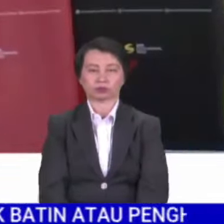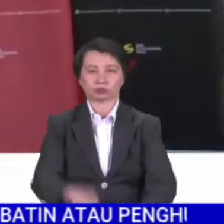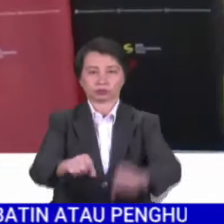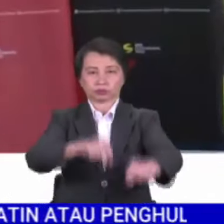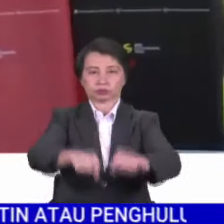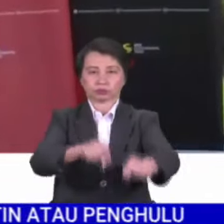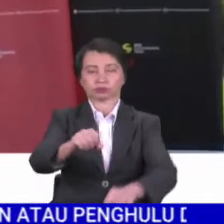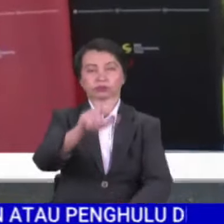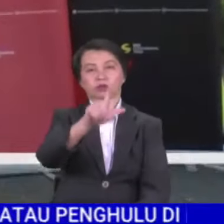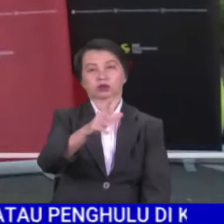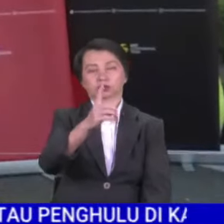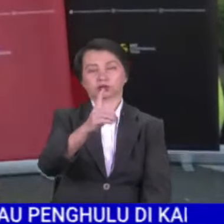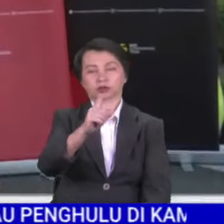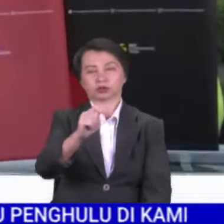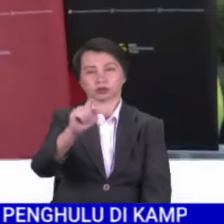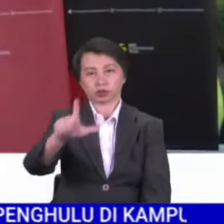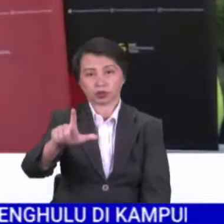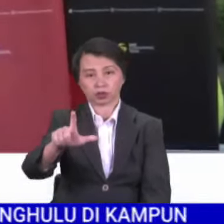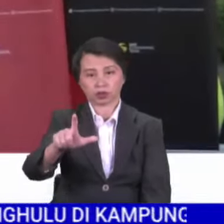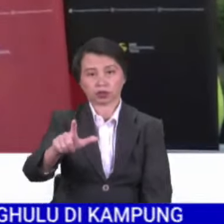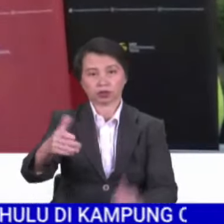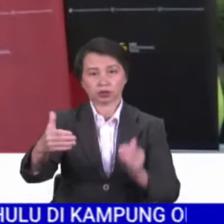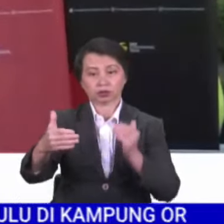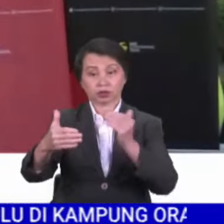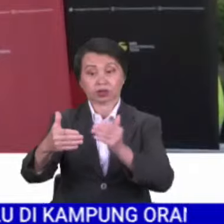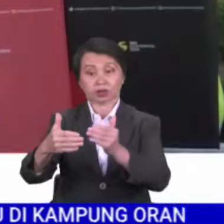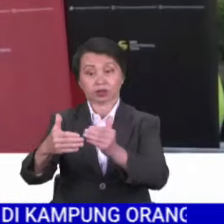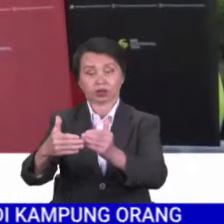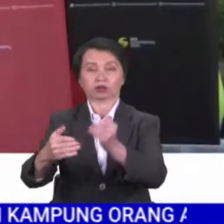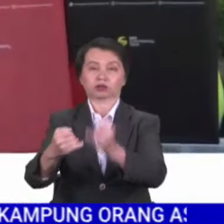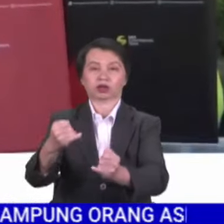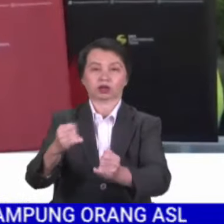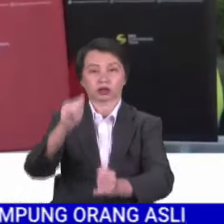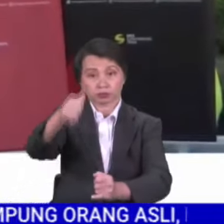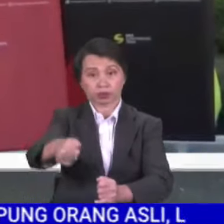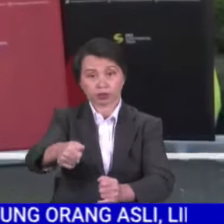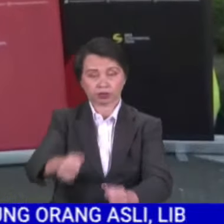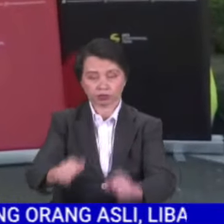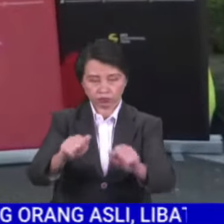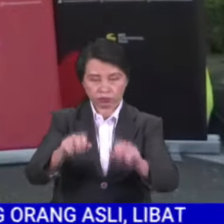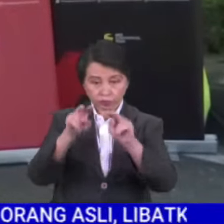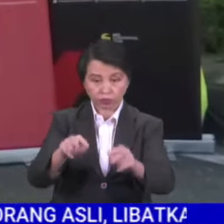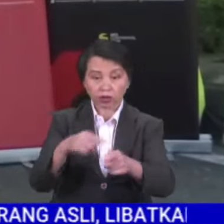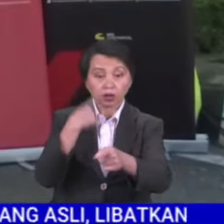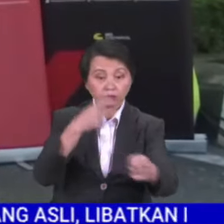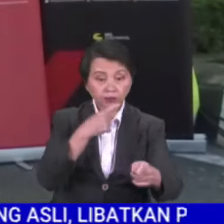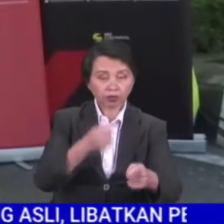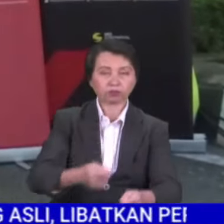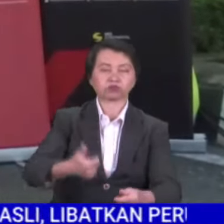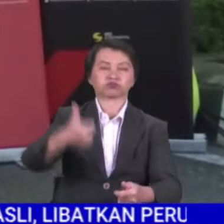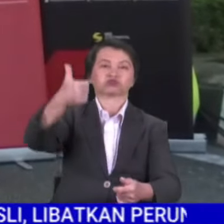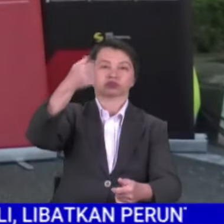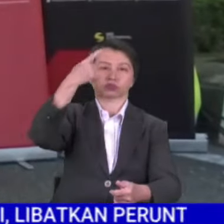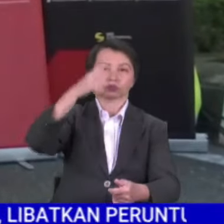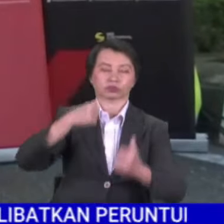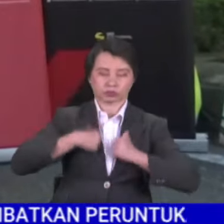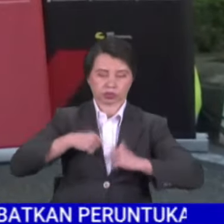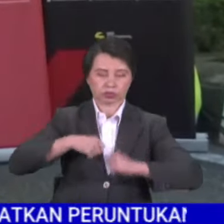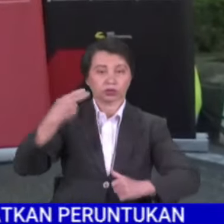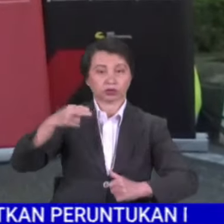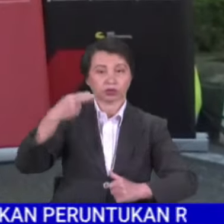Perlumbaan LTDL edisi ke-26 semakin menghampiri penghujung. Esok kita dapat saksikan siapakah pemilik rasmi untuk jersi